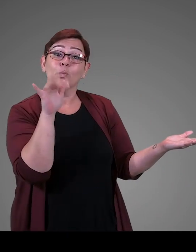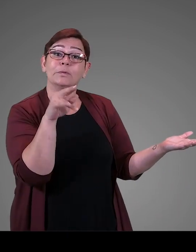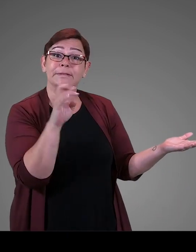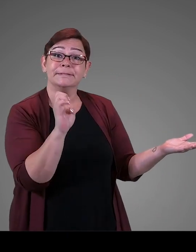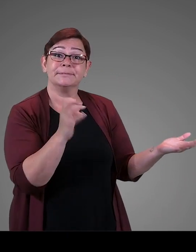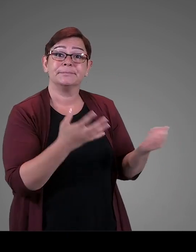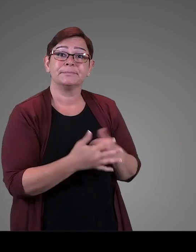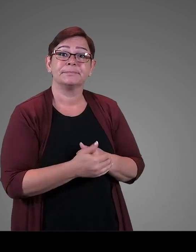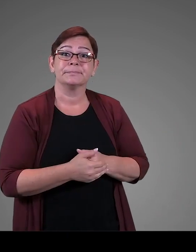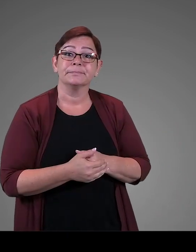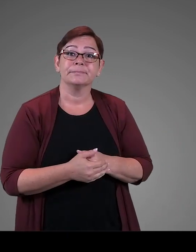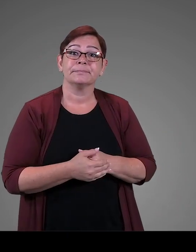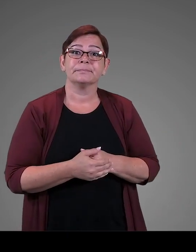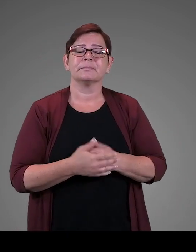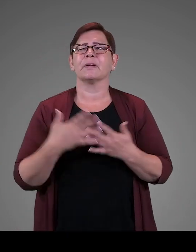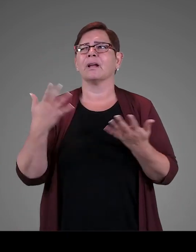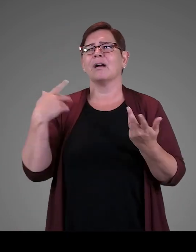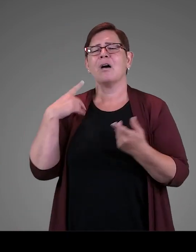Oui, Catherine.